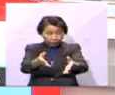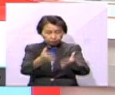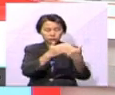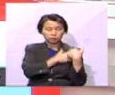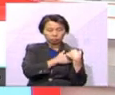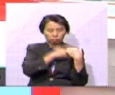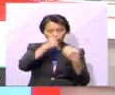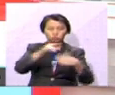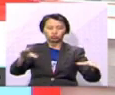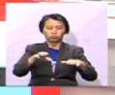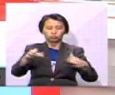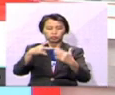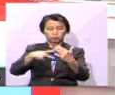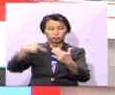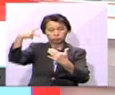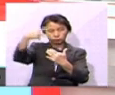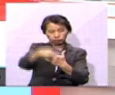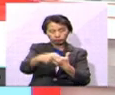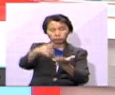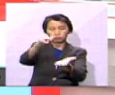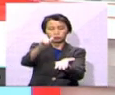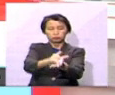untuk melaksanakan program tersebut.